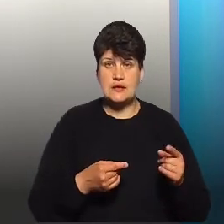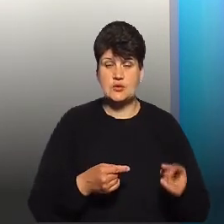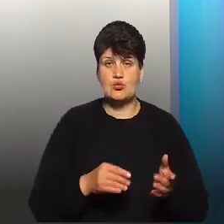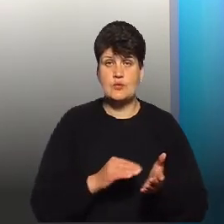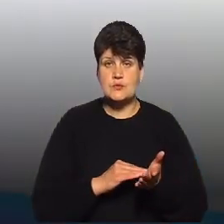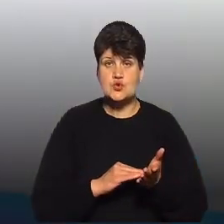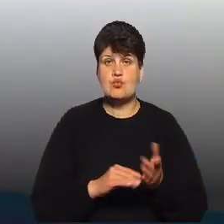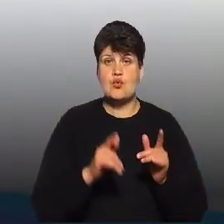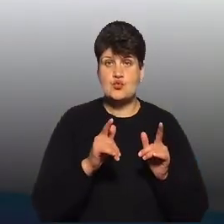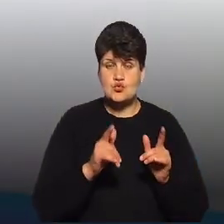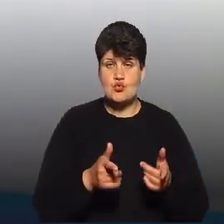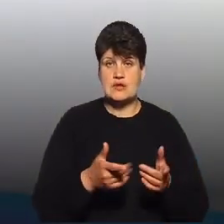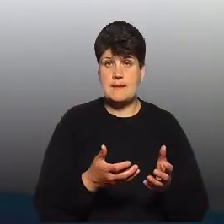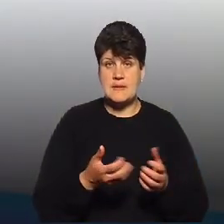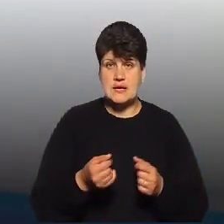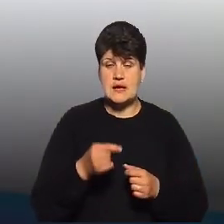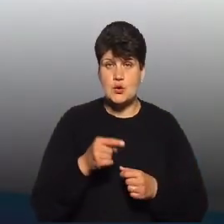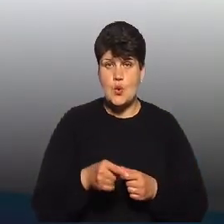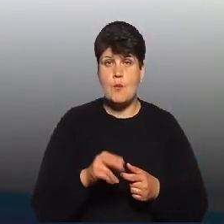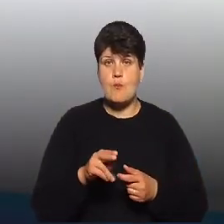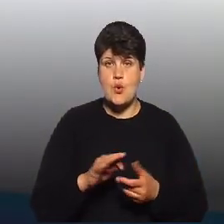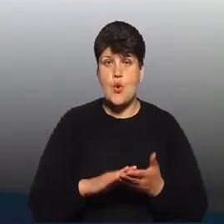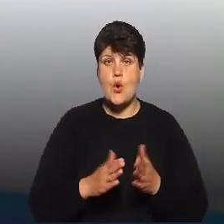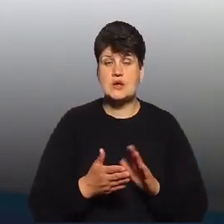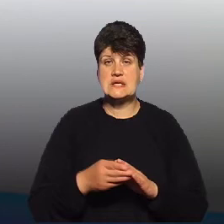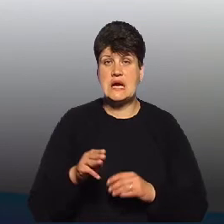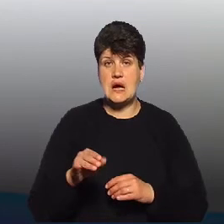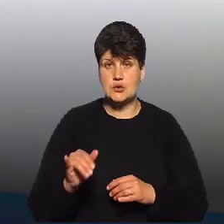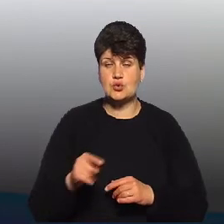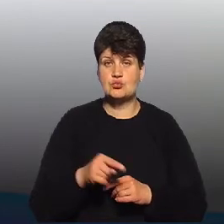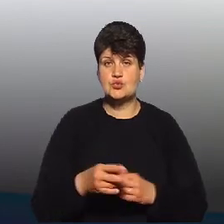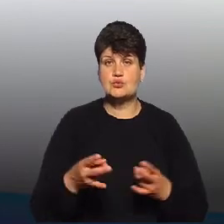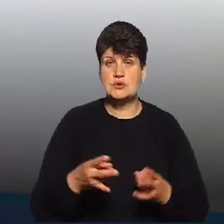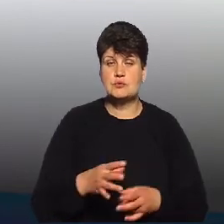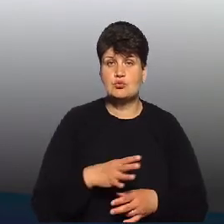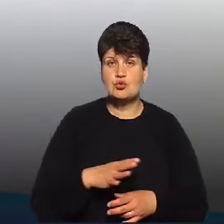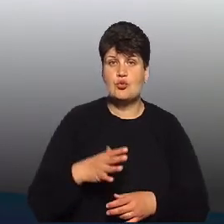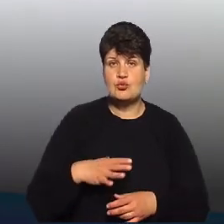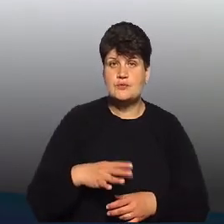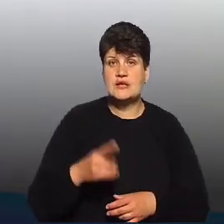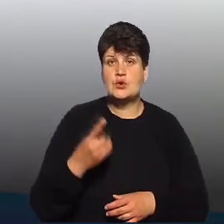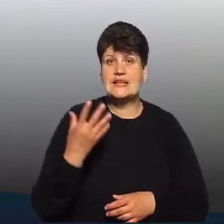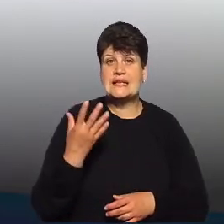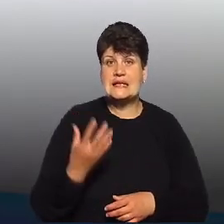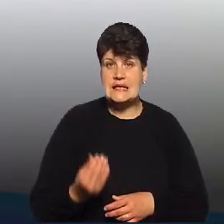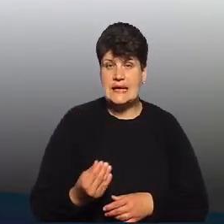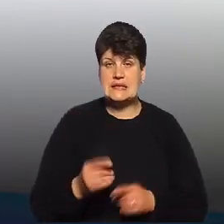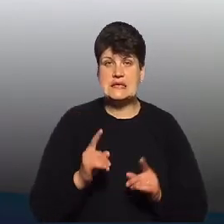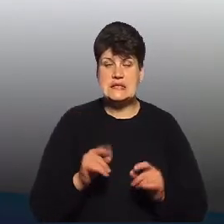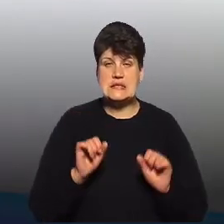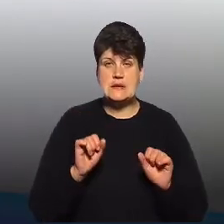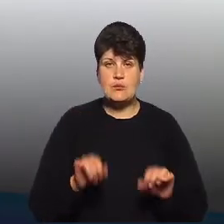на прийняття його по контракту. Йому потрібно було почекати один день. І тільки можна пояснити